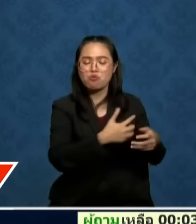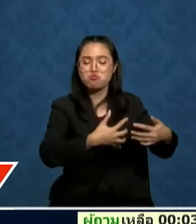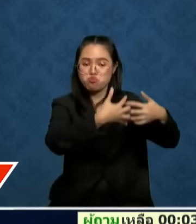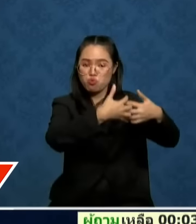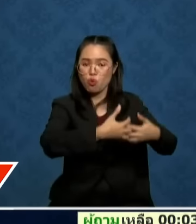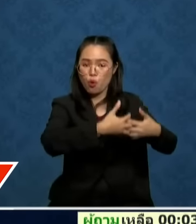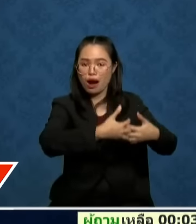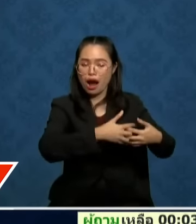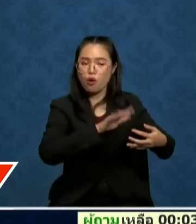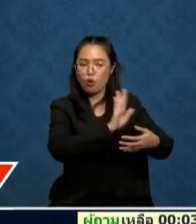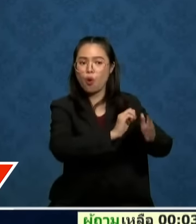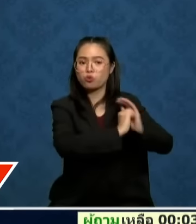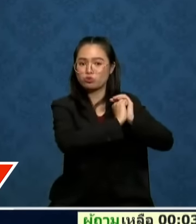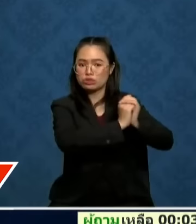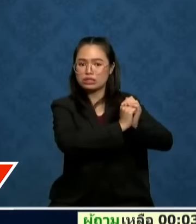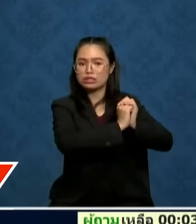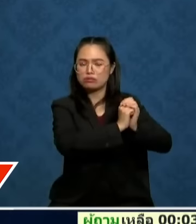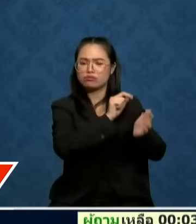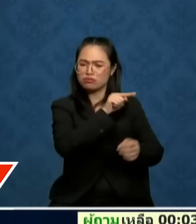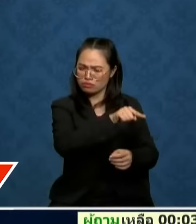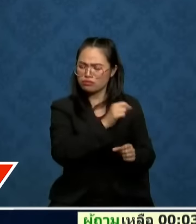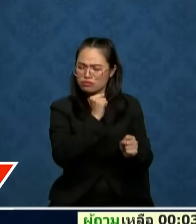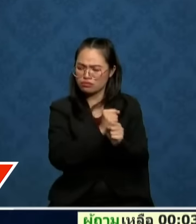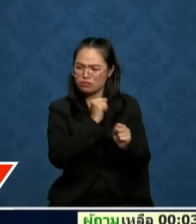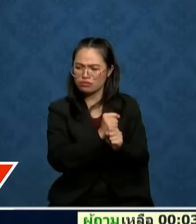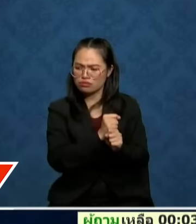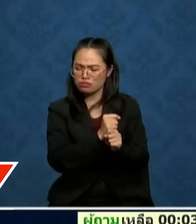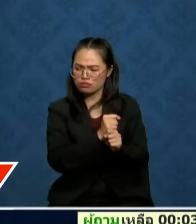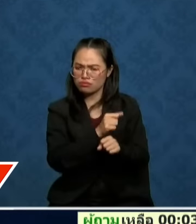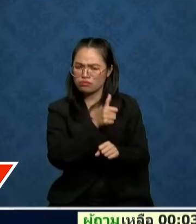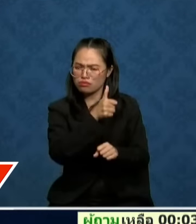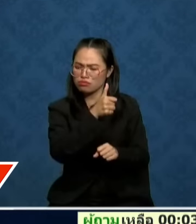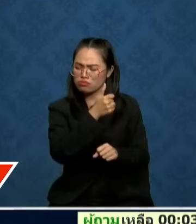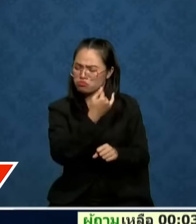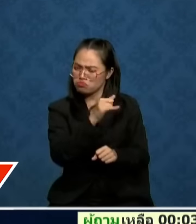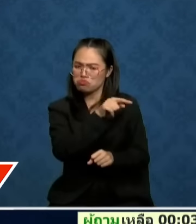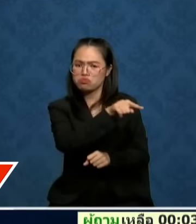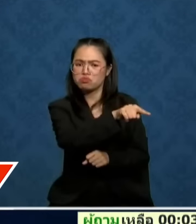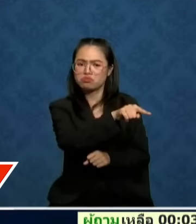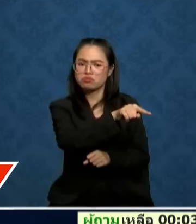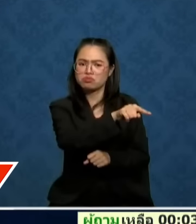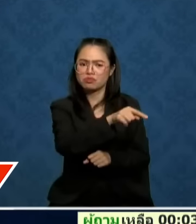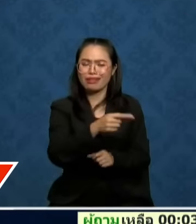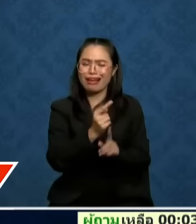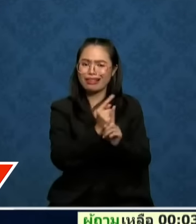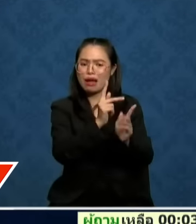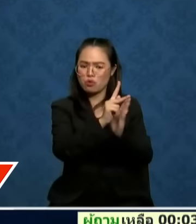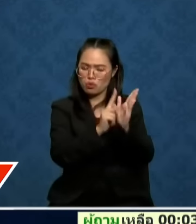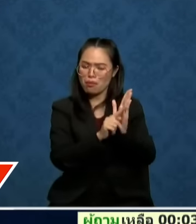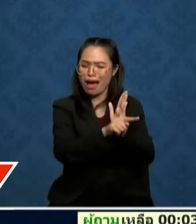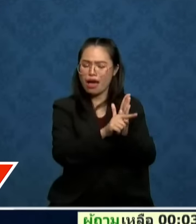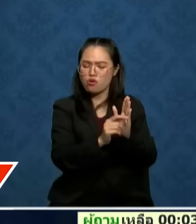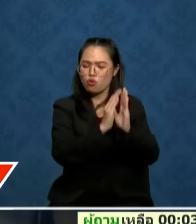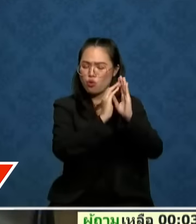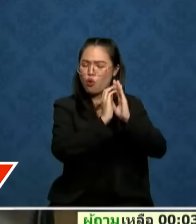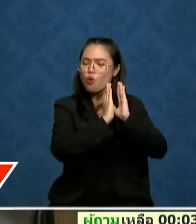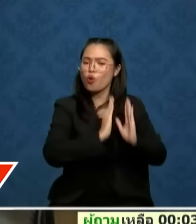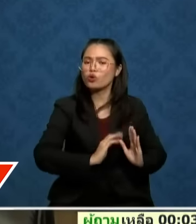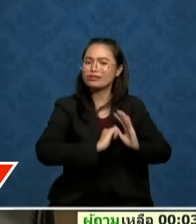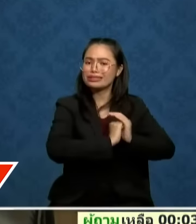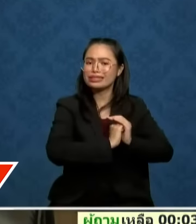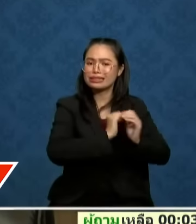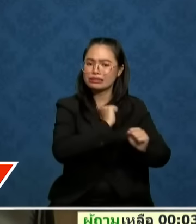ามคือทำได้อย่างไรครับแรงงานที่อยู่ในลายผลิตไม่สามารถนะครับไม่สามารถที่จะทำง